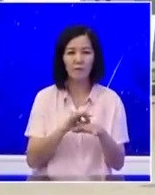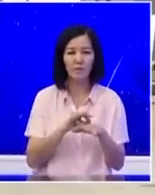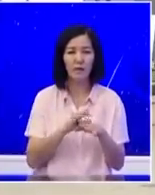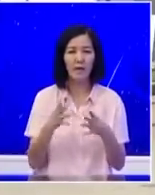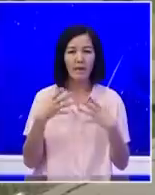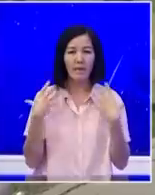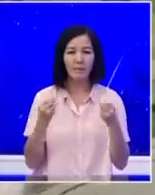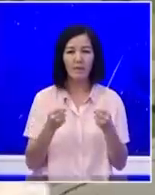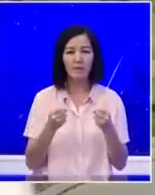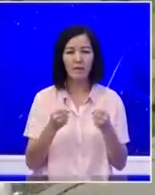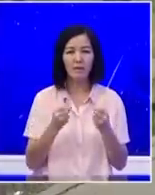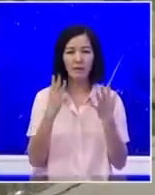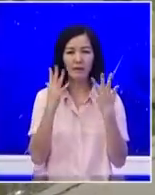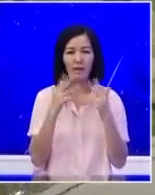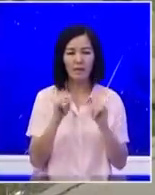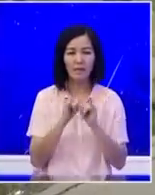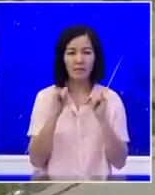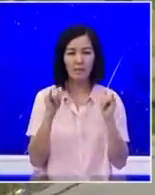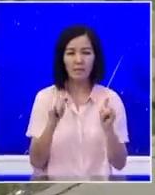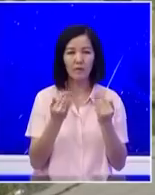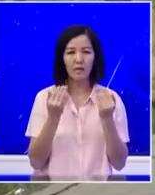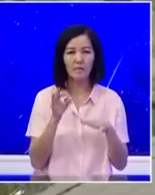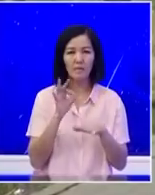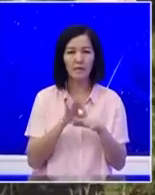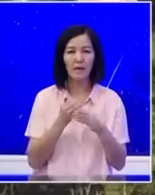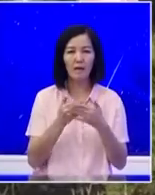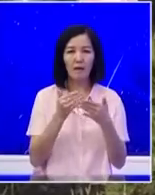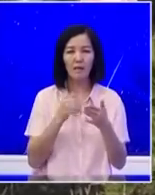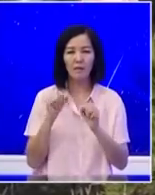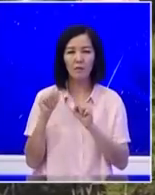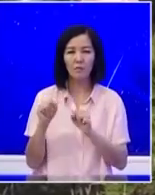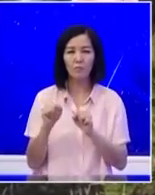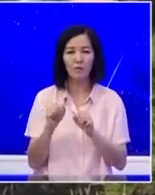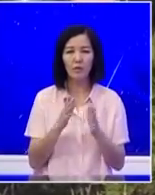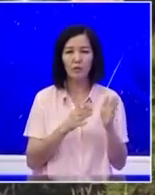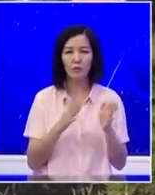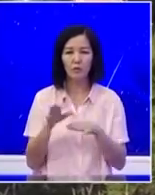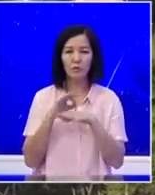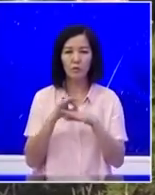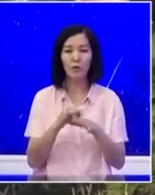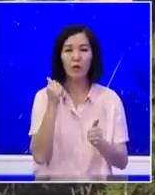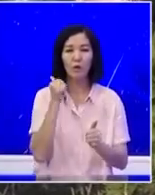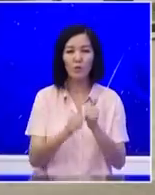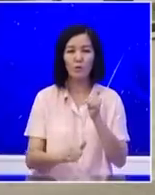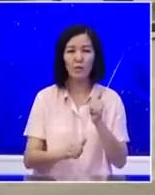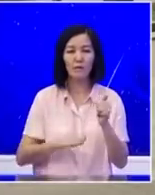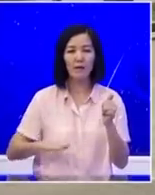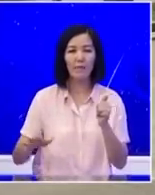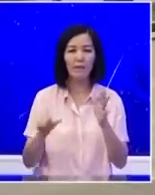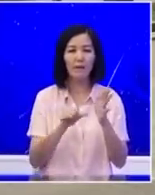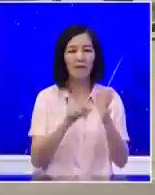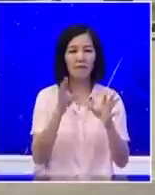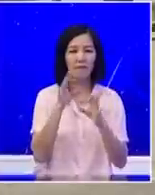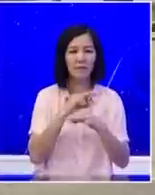тәж вирусынан емделіп шыққандар саны да өскен. Қазір инфекцияның алдын алу жұмыстары жүйелі жүріп жатыр. Күнделікті аймақтағы